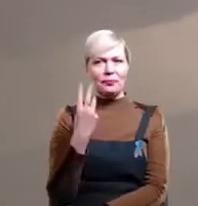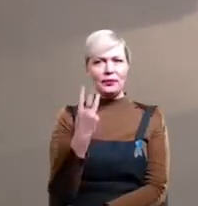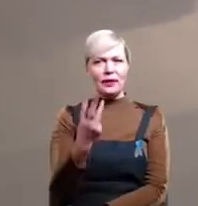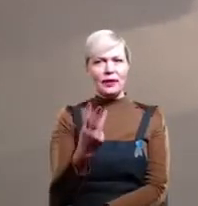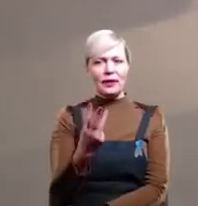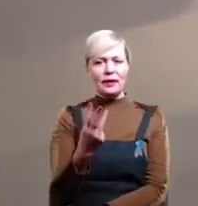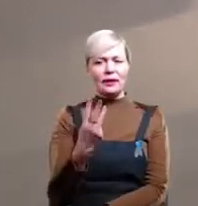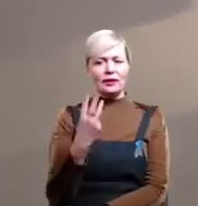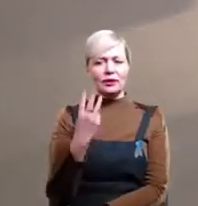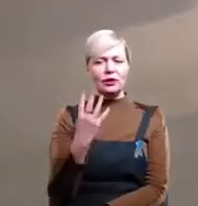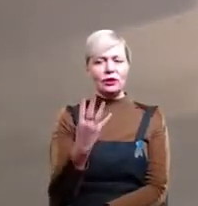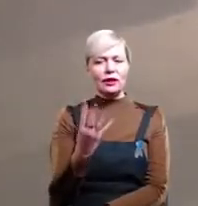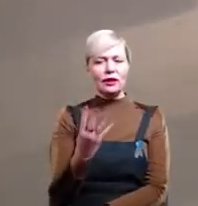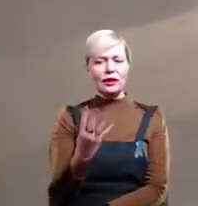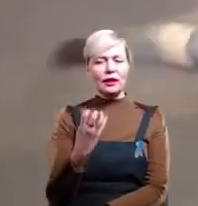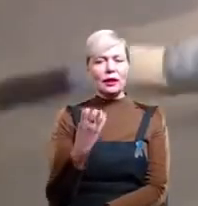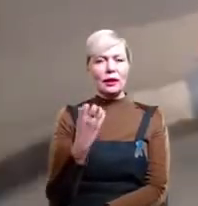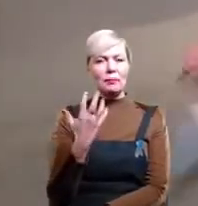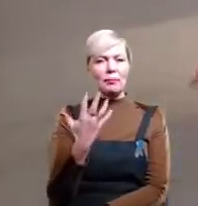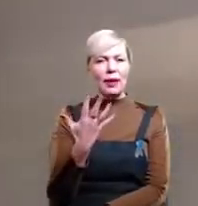и